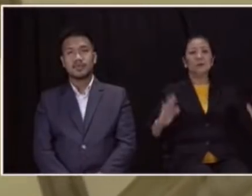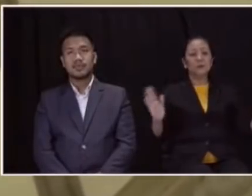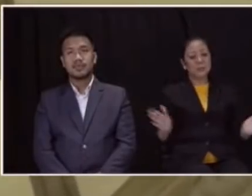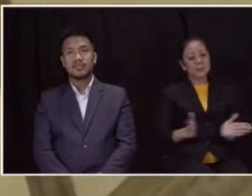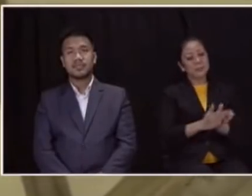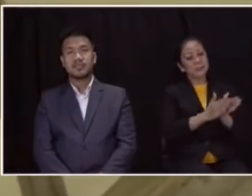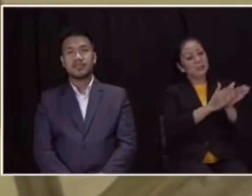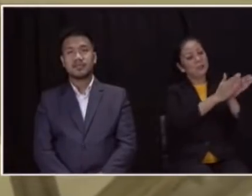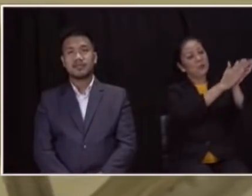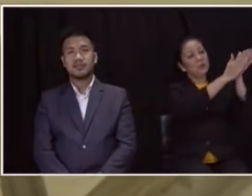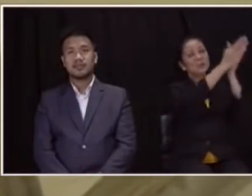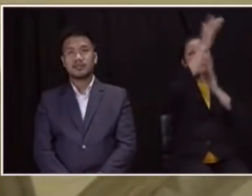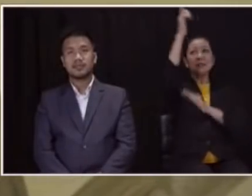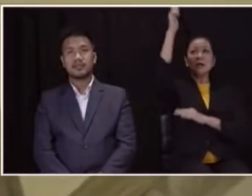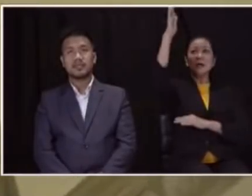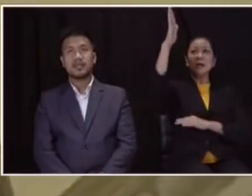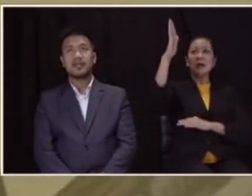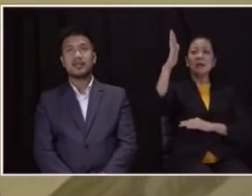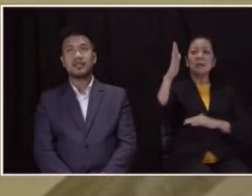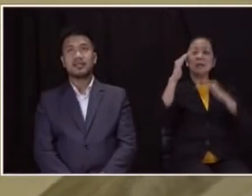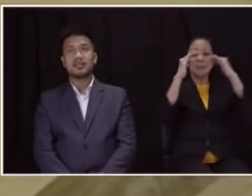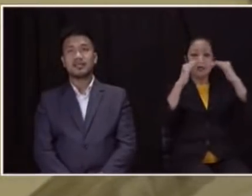kapayapaan. Uri sa Diyos sa